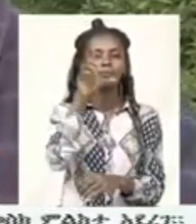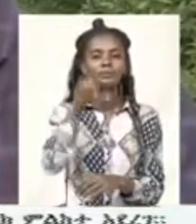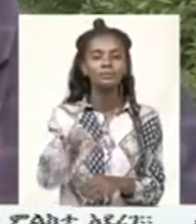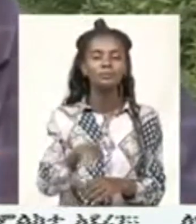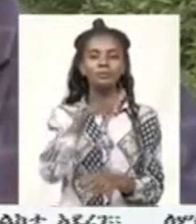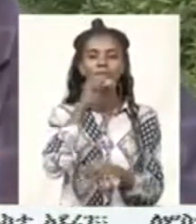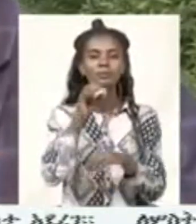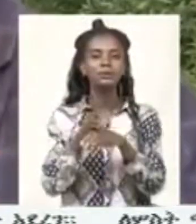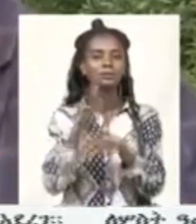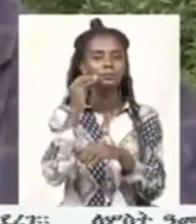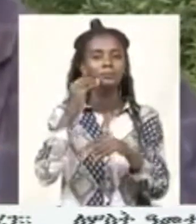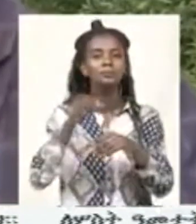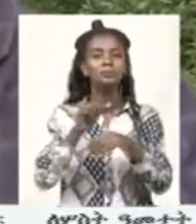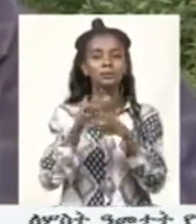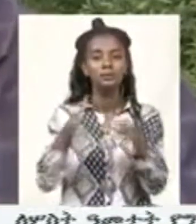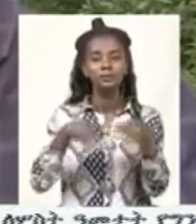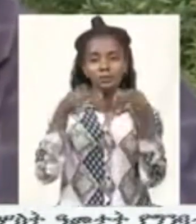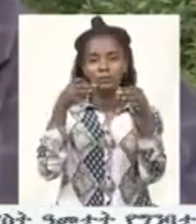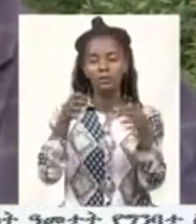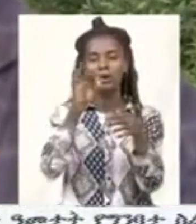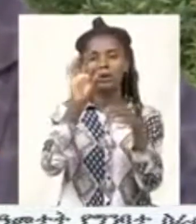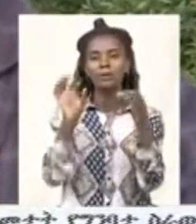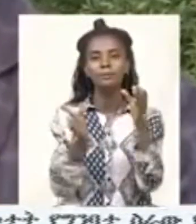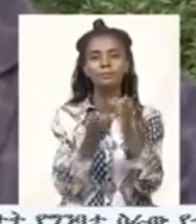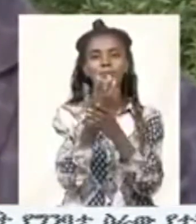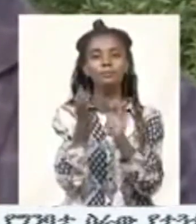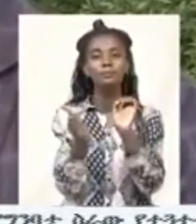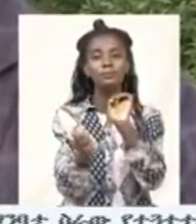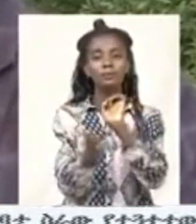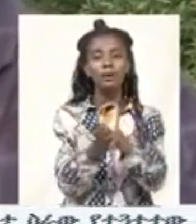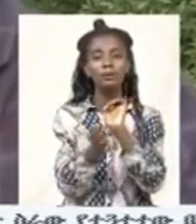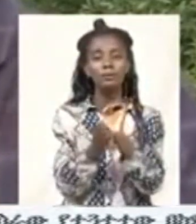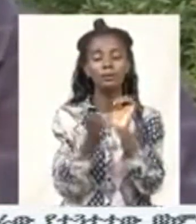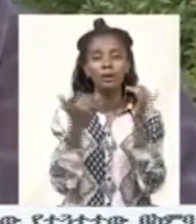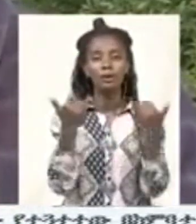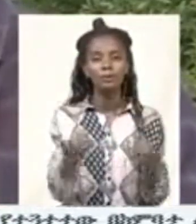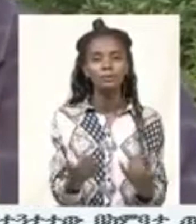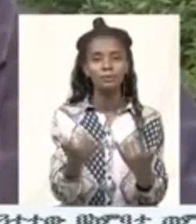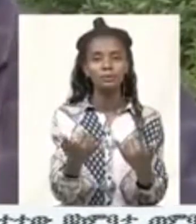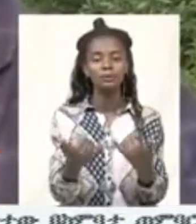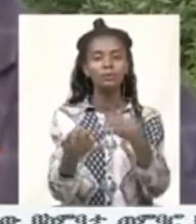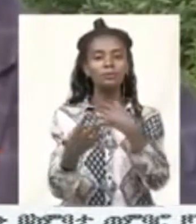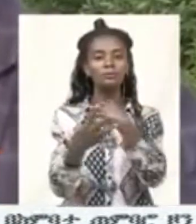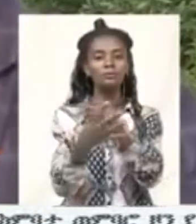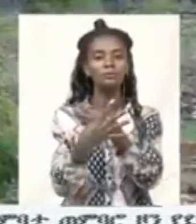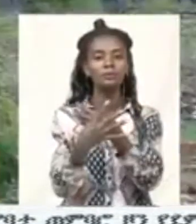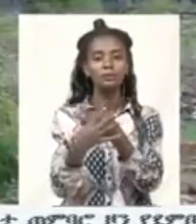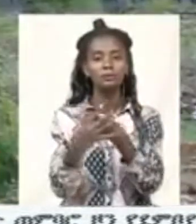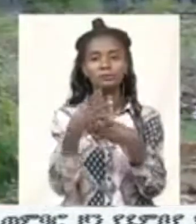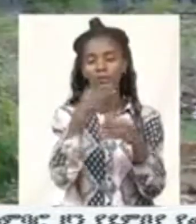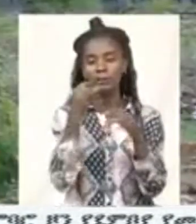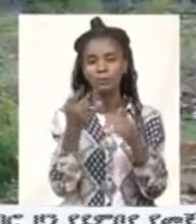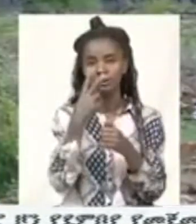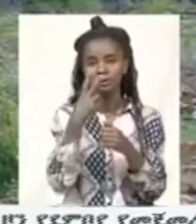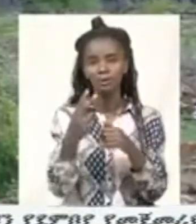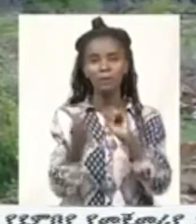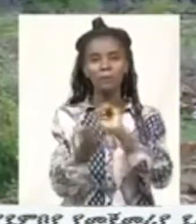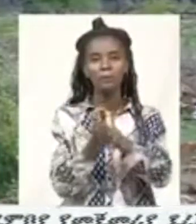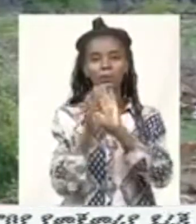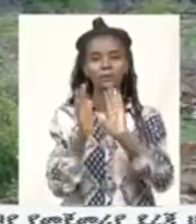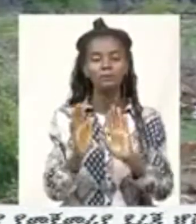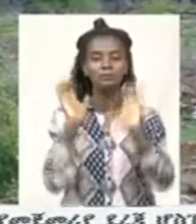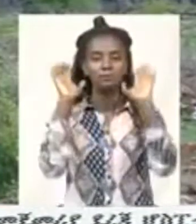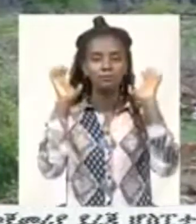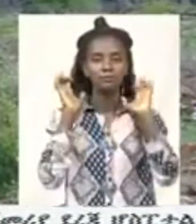ቤትም መልእክት የምናስተላልፈው የአርባ ምንጭ ማረሚያ አሁን ያለበትን ሁኔታ ነባሮ ማረሚያ ያለበትን ሁኔታ አይተናል። ማረሚያው መሸከም